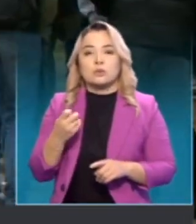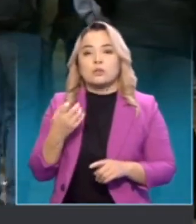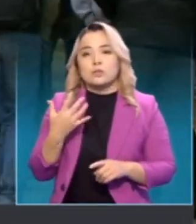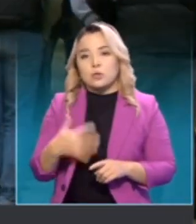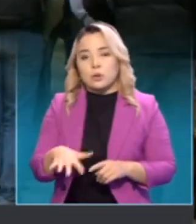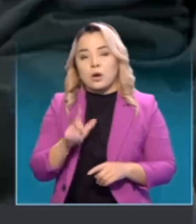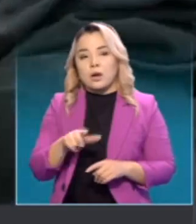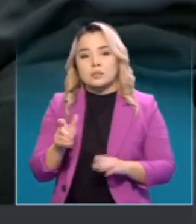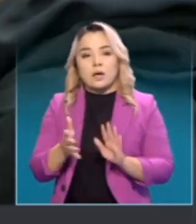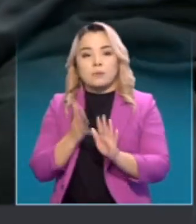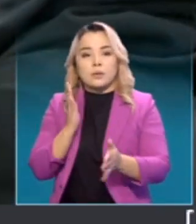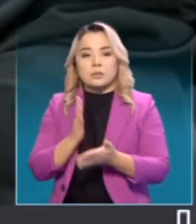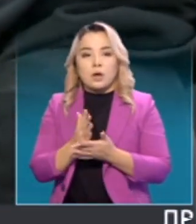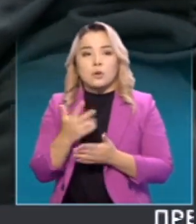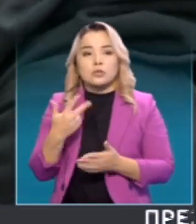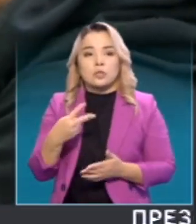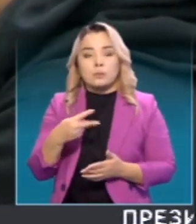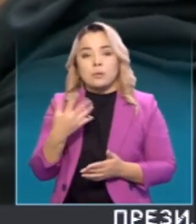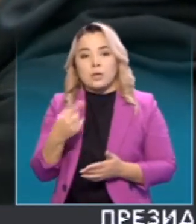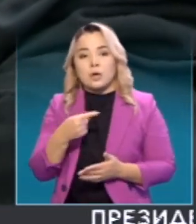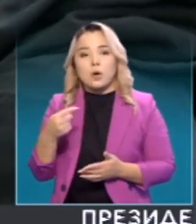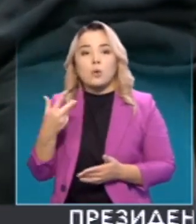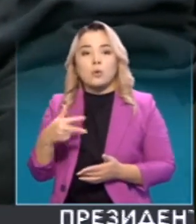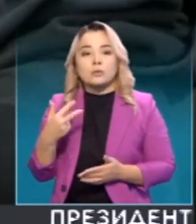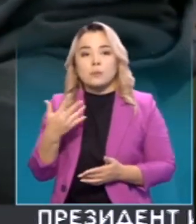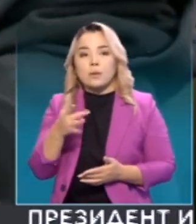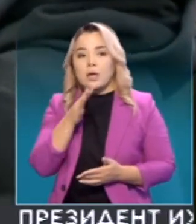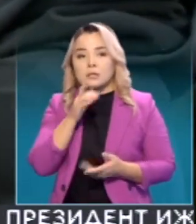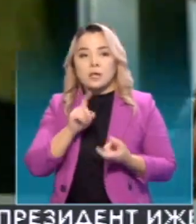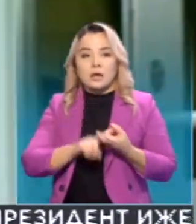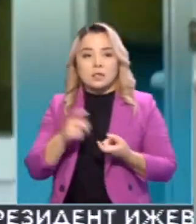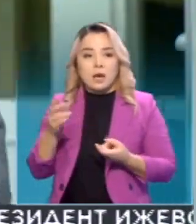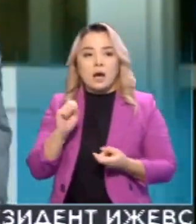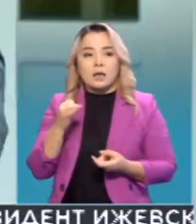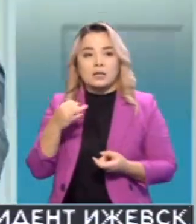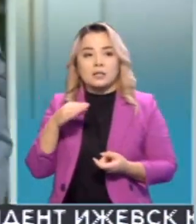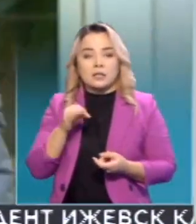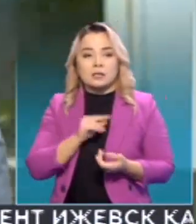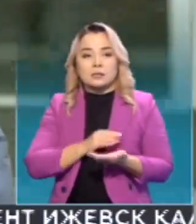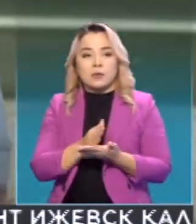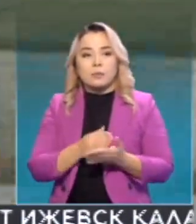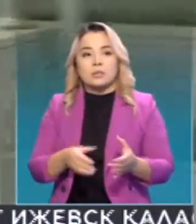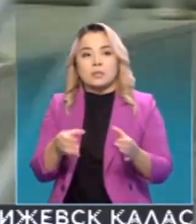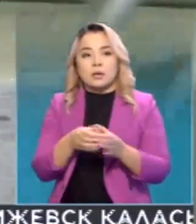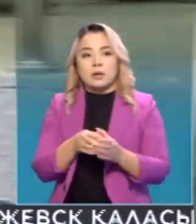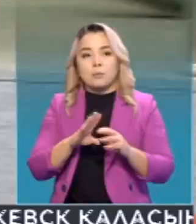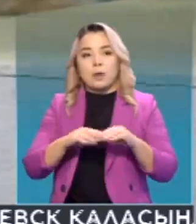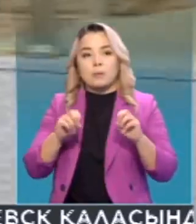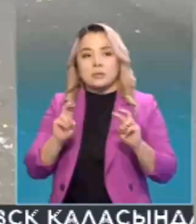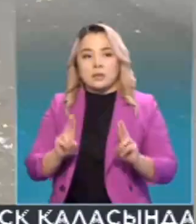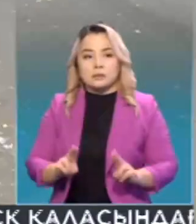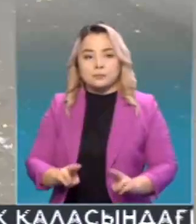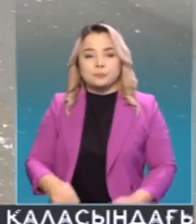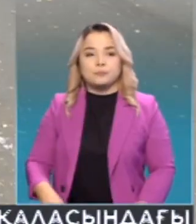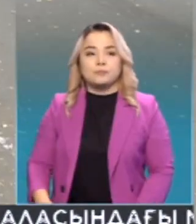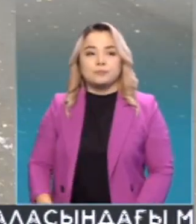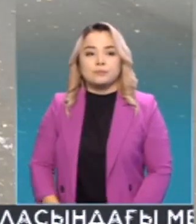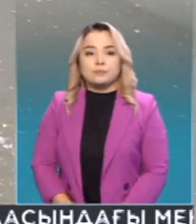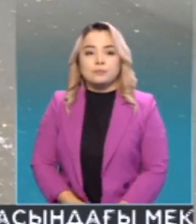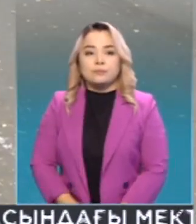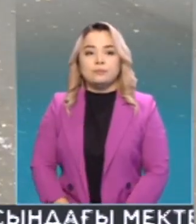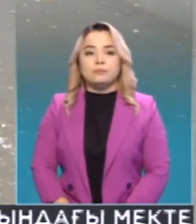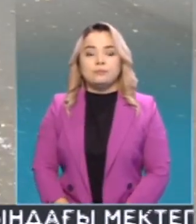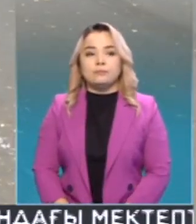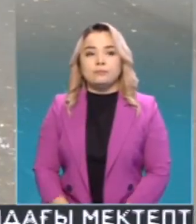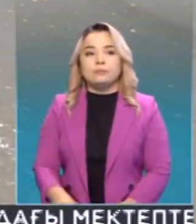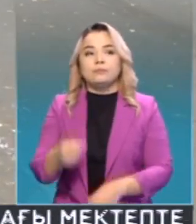Көбінесе 25-30 жас аралығындағы IT саласында қызмет ететін мамандар. Очень рад организации